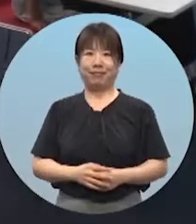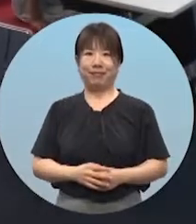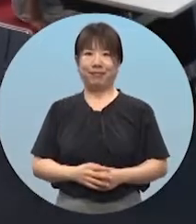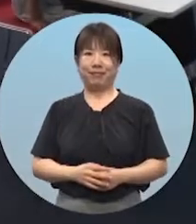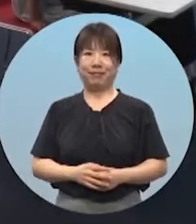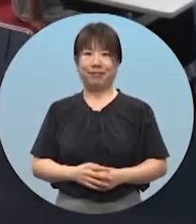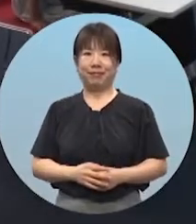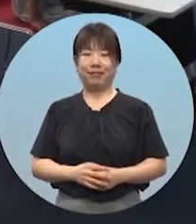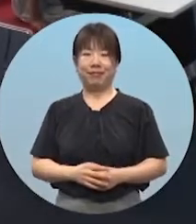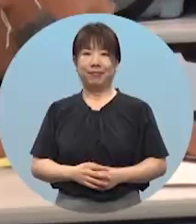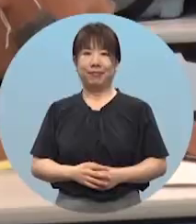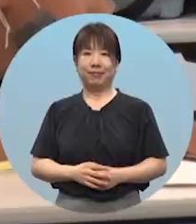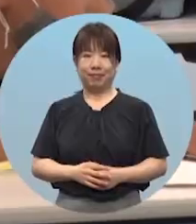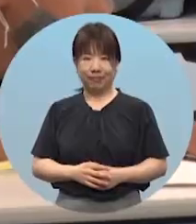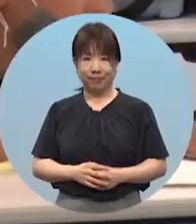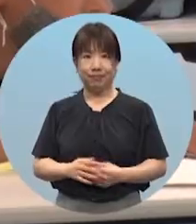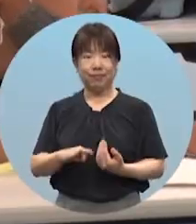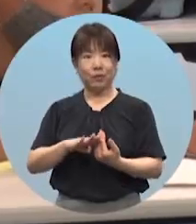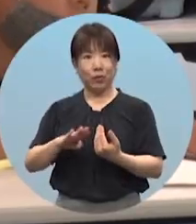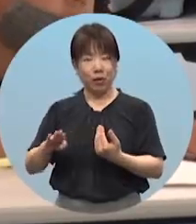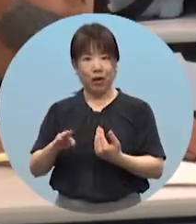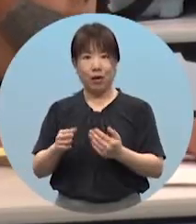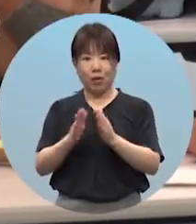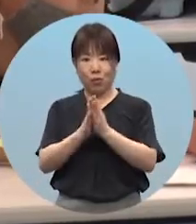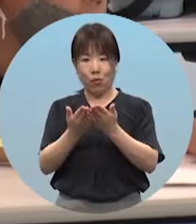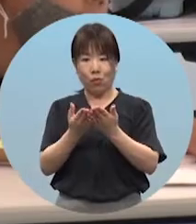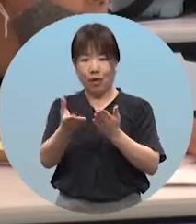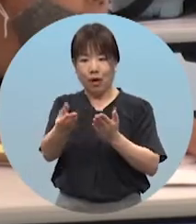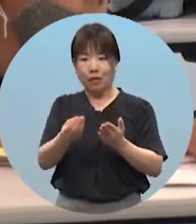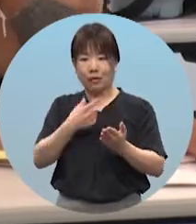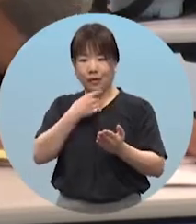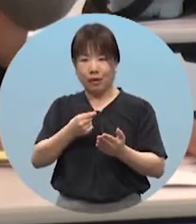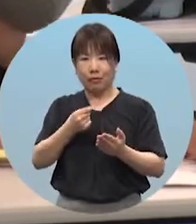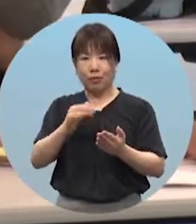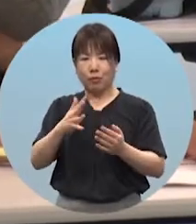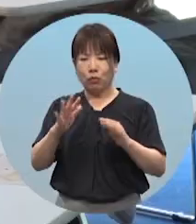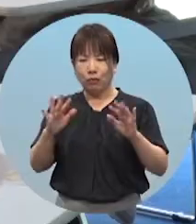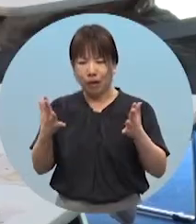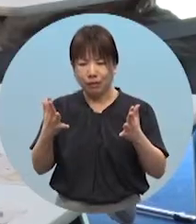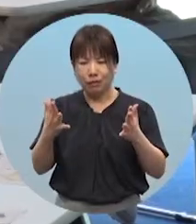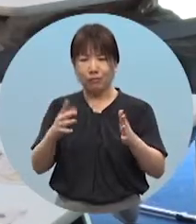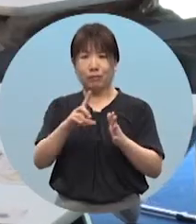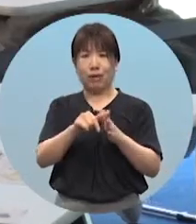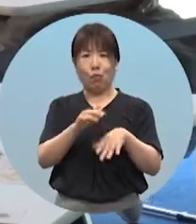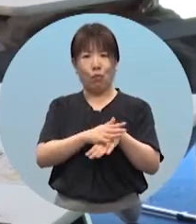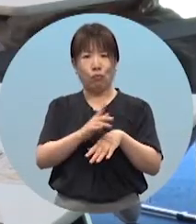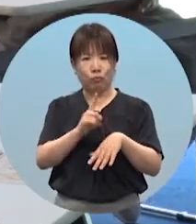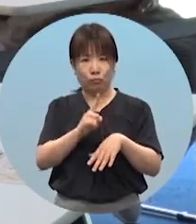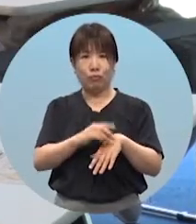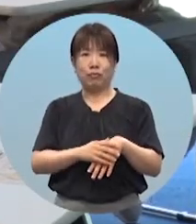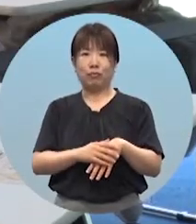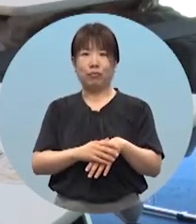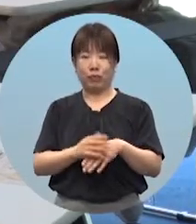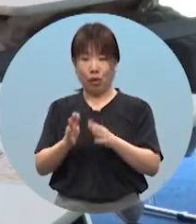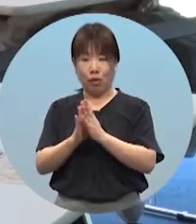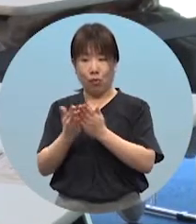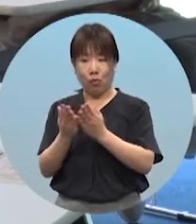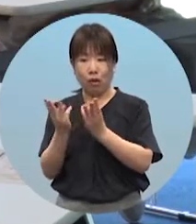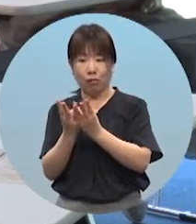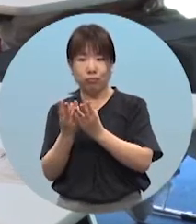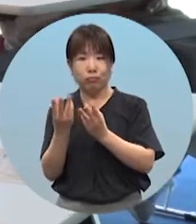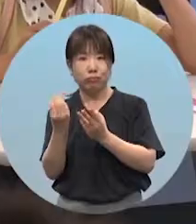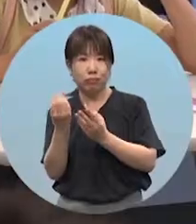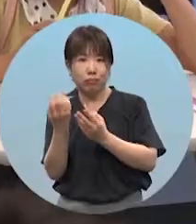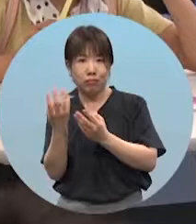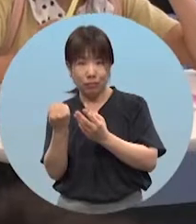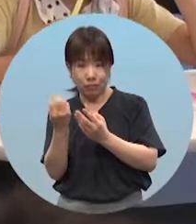その他にも借りたい本がなかった場合についてや、カレードにある本の数などの問題が出され、子どもた